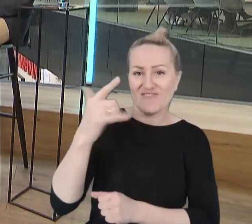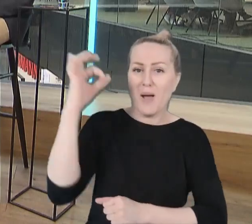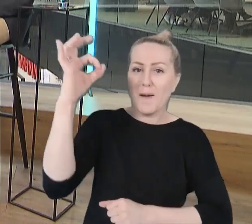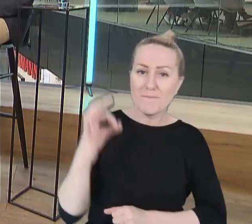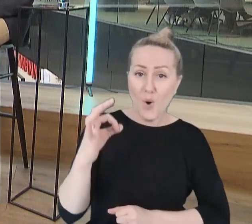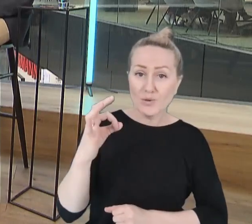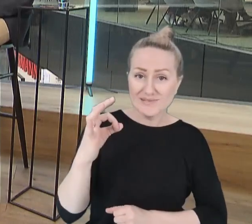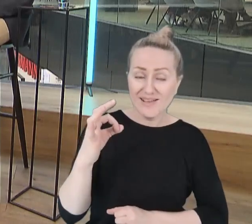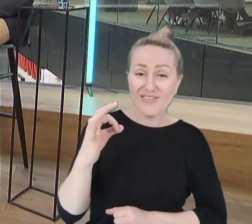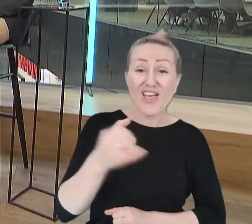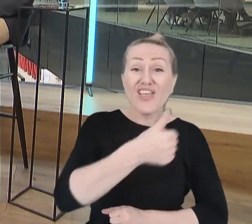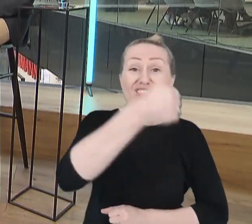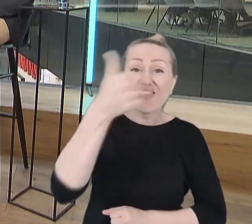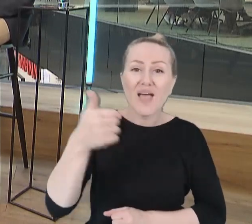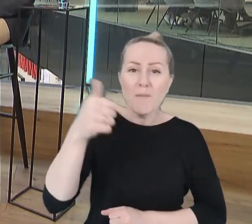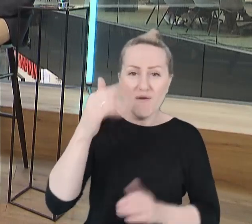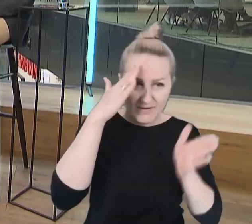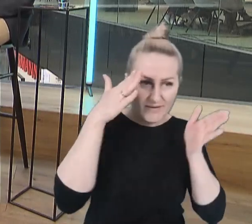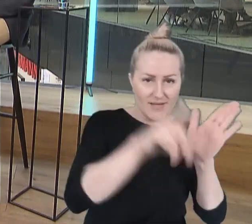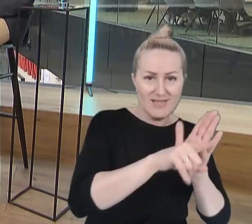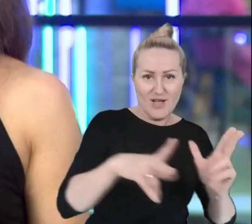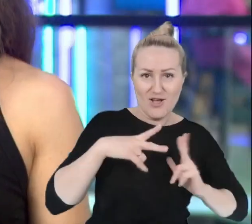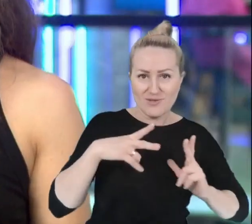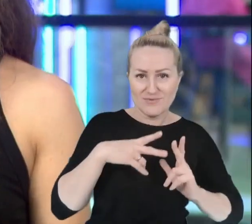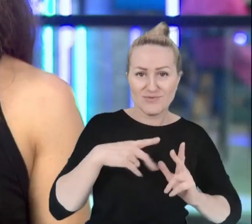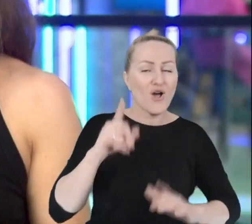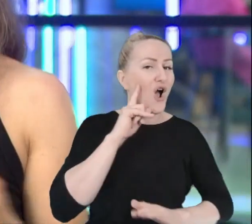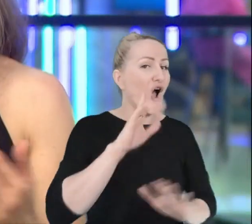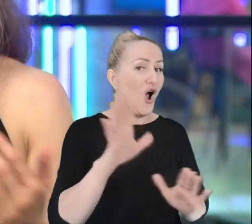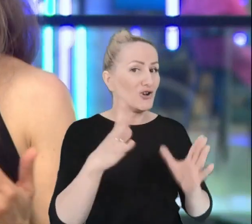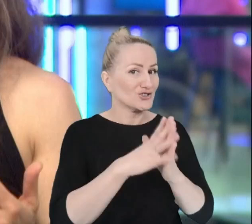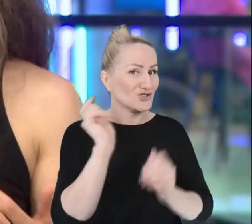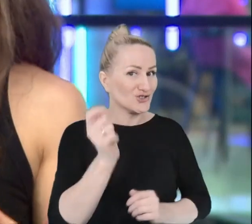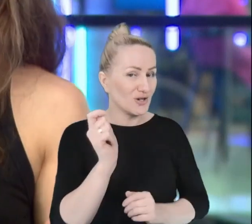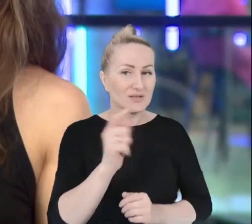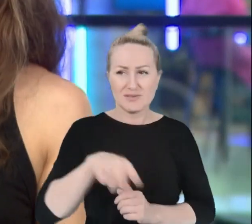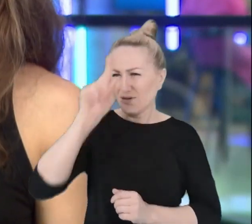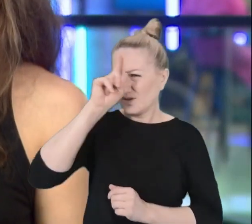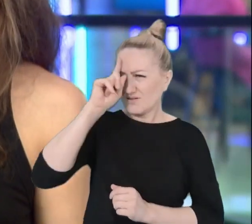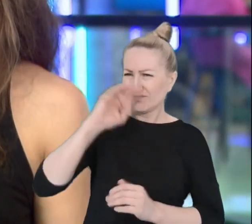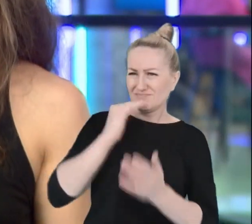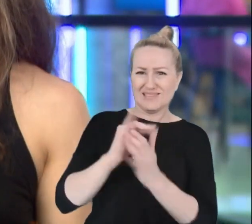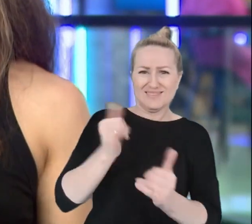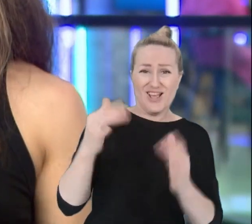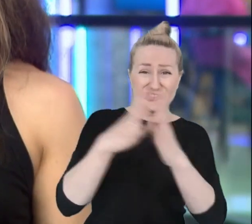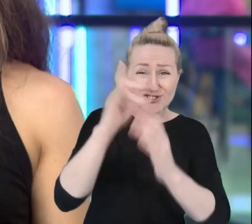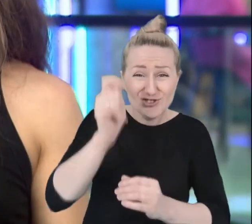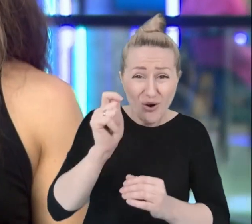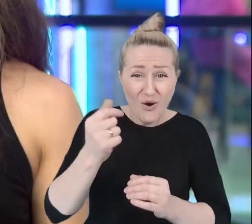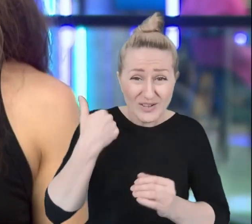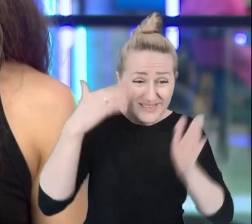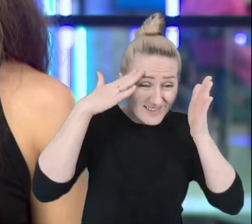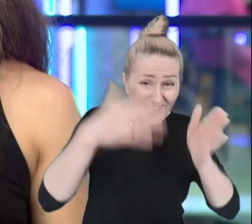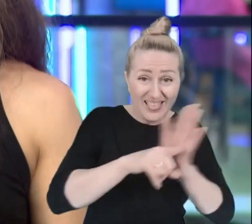odpoczynek. To jest około 10 godzin. Tak, to jest szokujące, bo ludzie mówią, jak ja mam znaleźć te 10 godzin. Ale jeśli